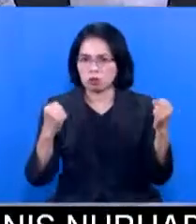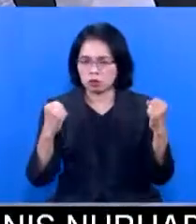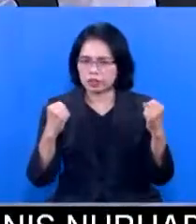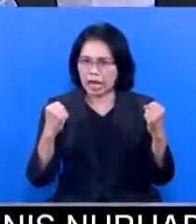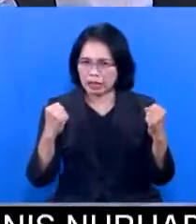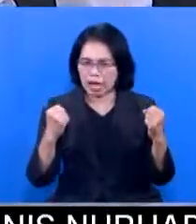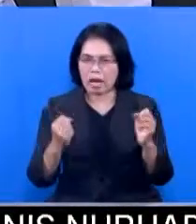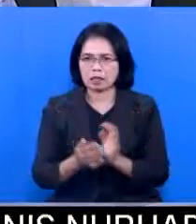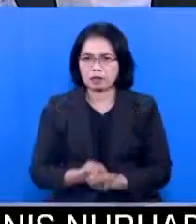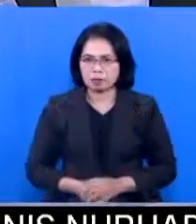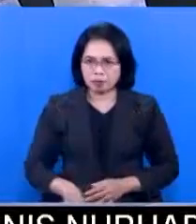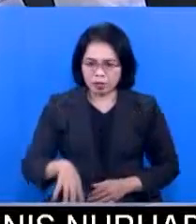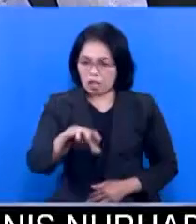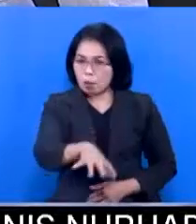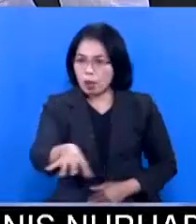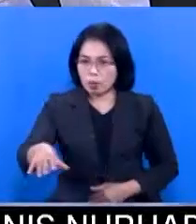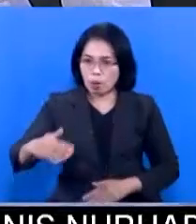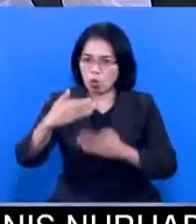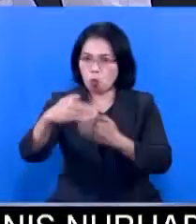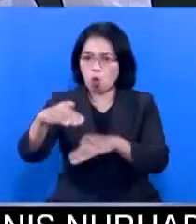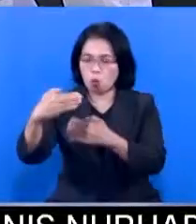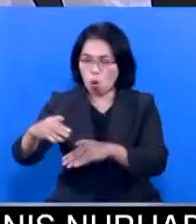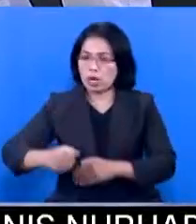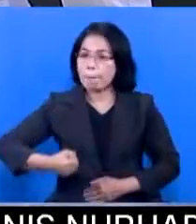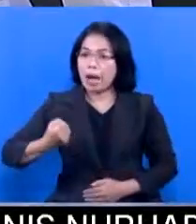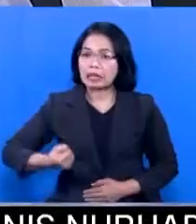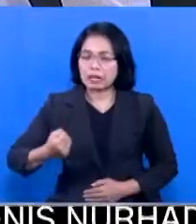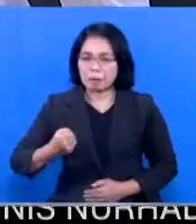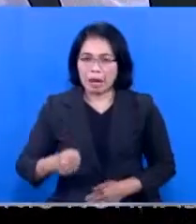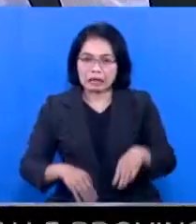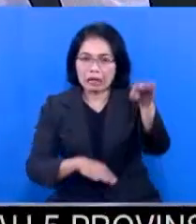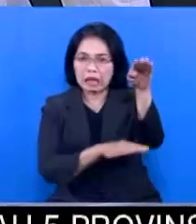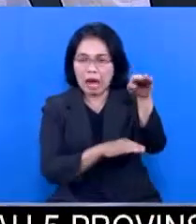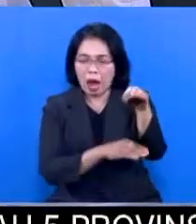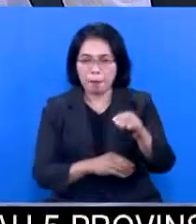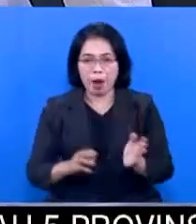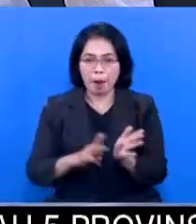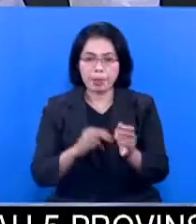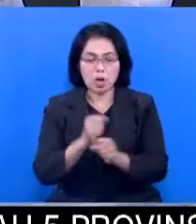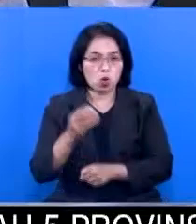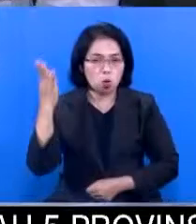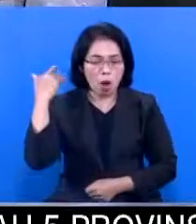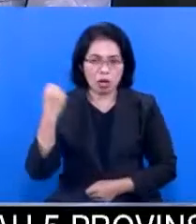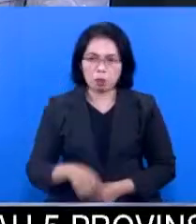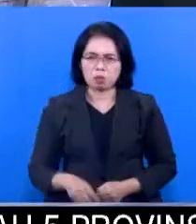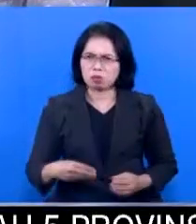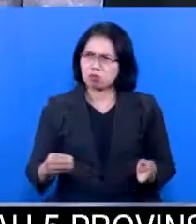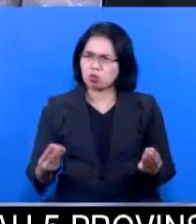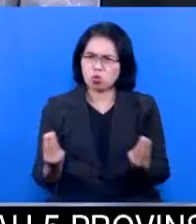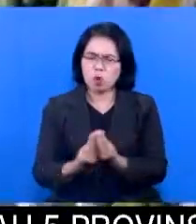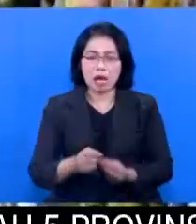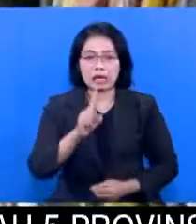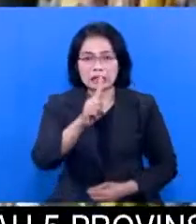Gubernur DKI Jakarta Anies Baswedan mencatat pengunjung Pasar Tanah Abang pada minggu kemarin mencapai 100 ribu orang.